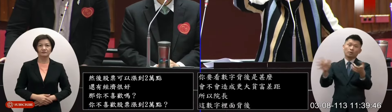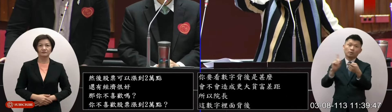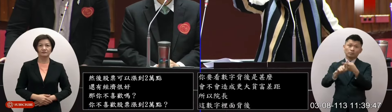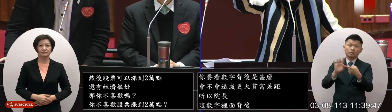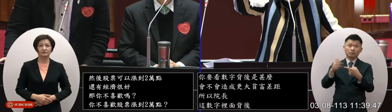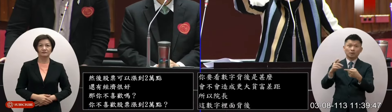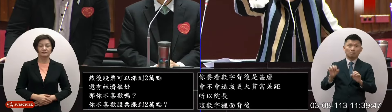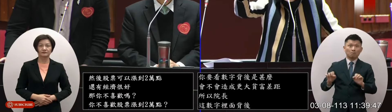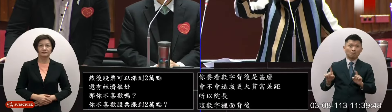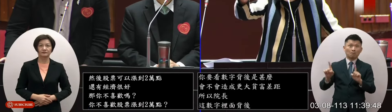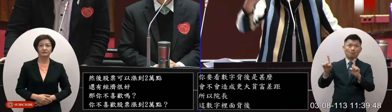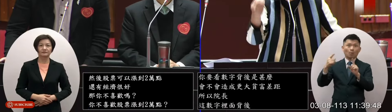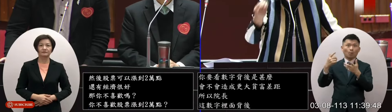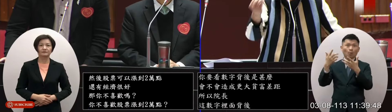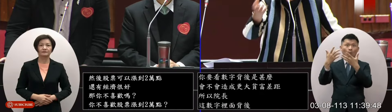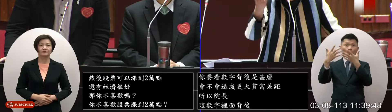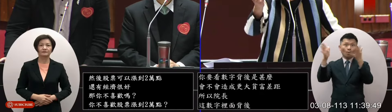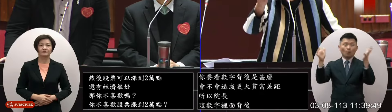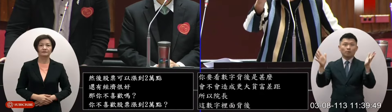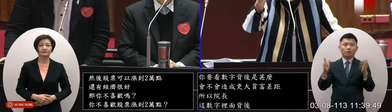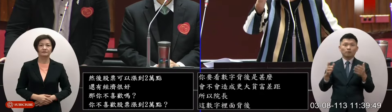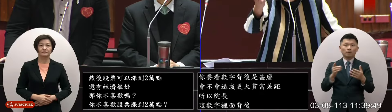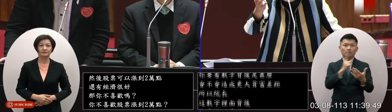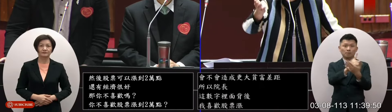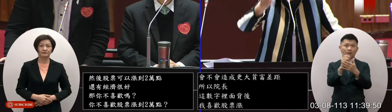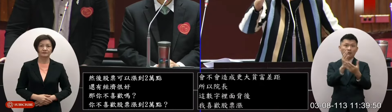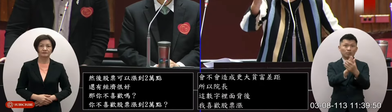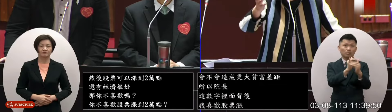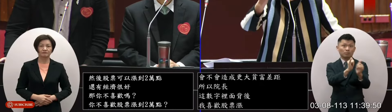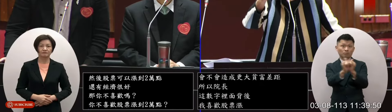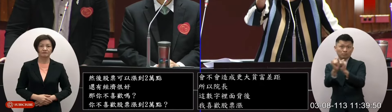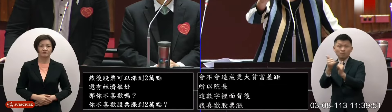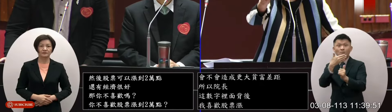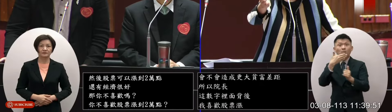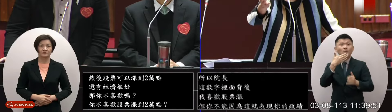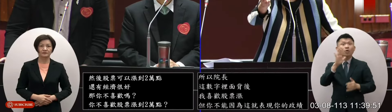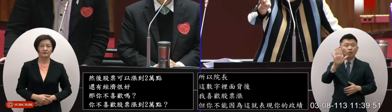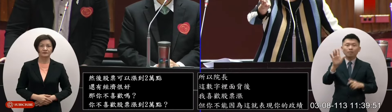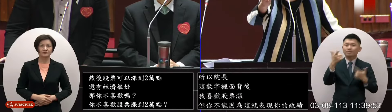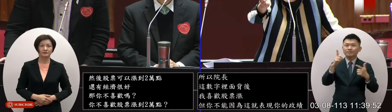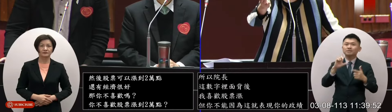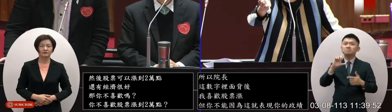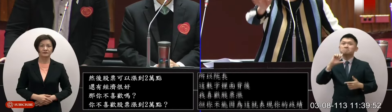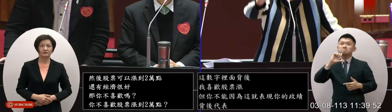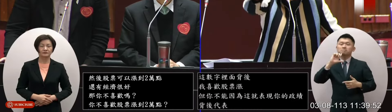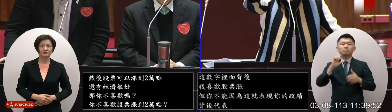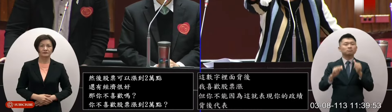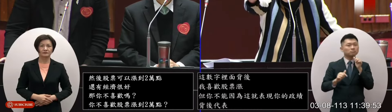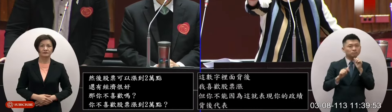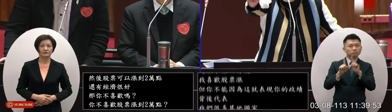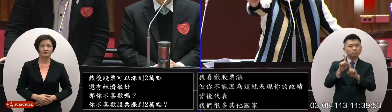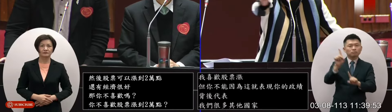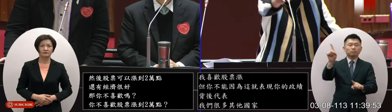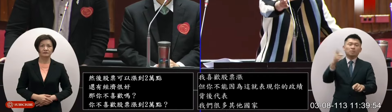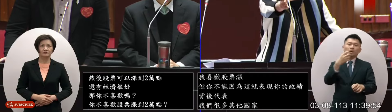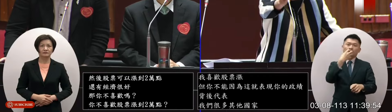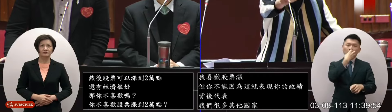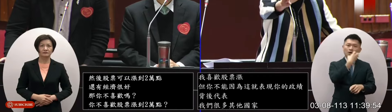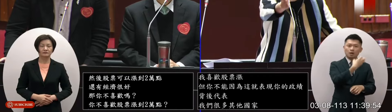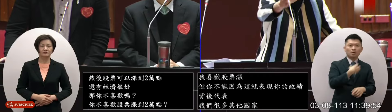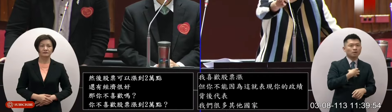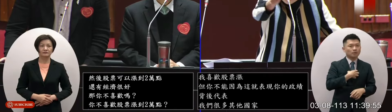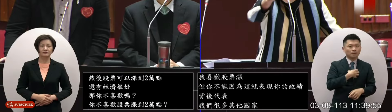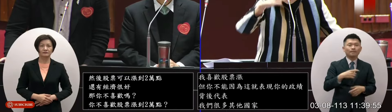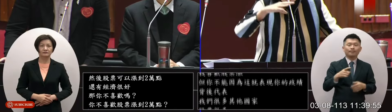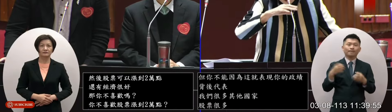票涨得很多的状况之下面，不是每个股民都可以去受惠，反而是让贫富的相对剥夺感更加增加。我今天不跟你谈论股票，我只